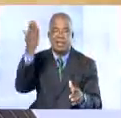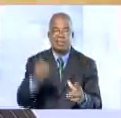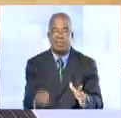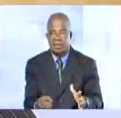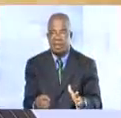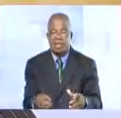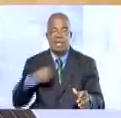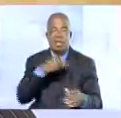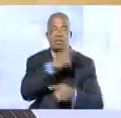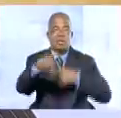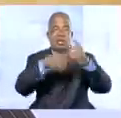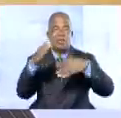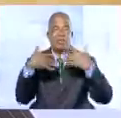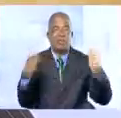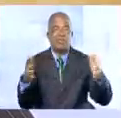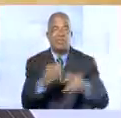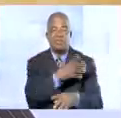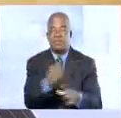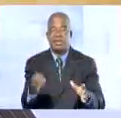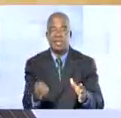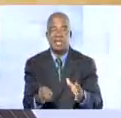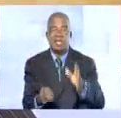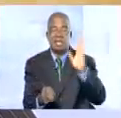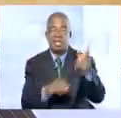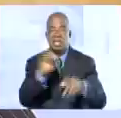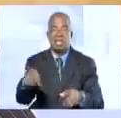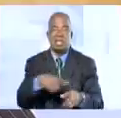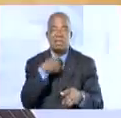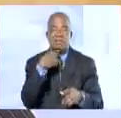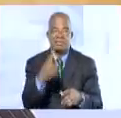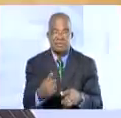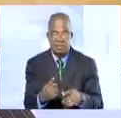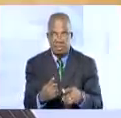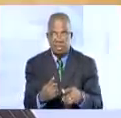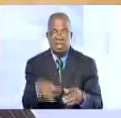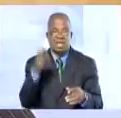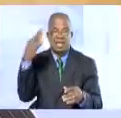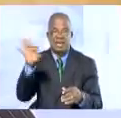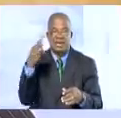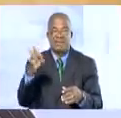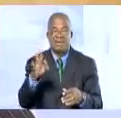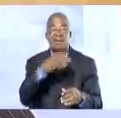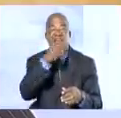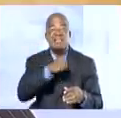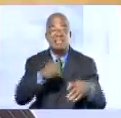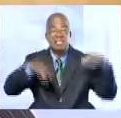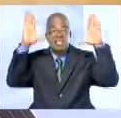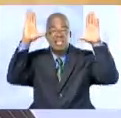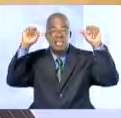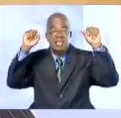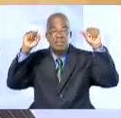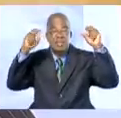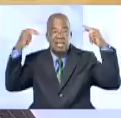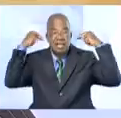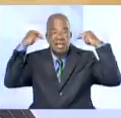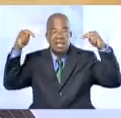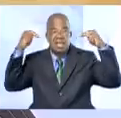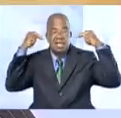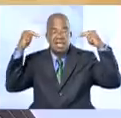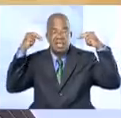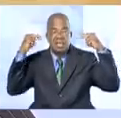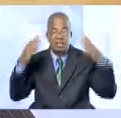va se quitter avec cette brève, ce coup de tonnerre judiciaire et politique en France. L'ancien chef de l'État Nicolas Sarkozy a été